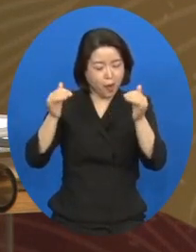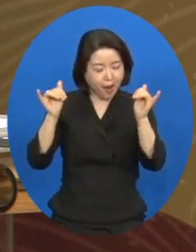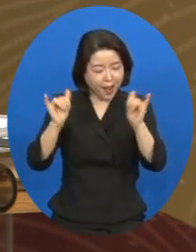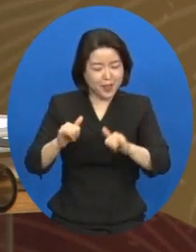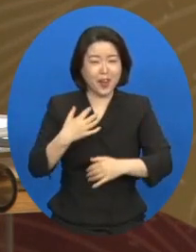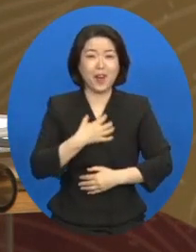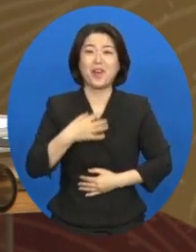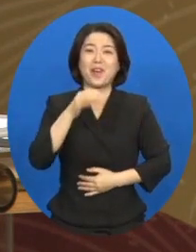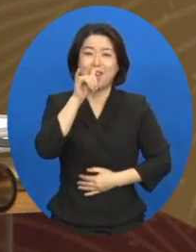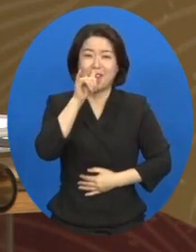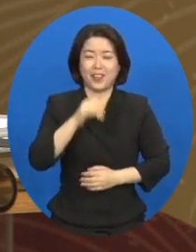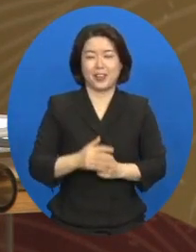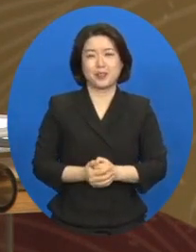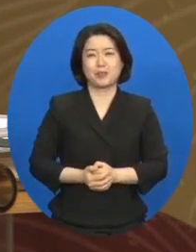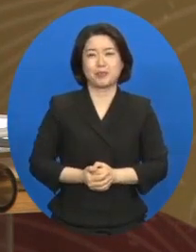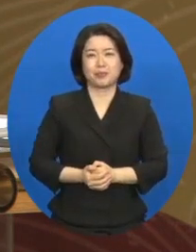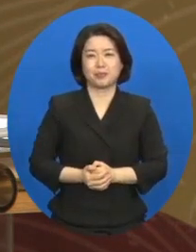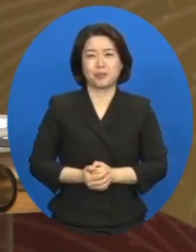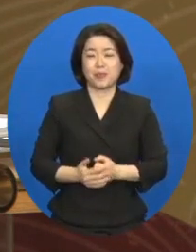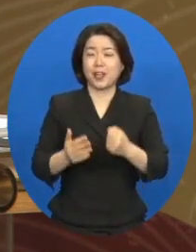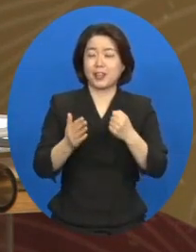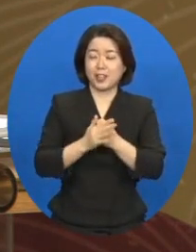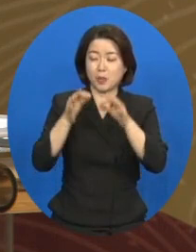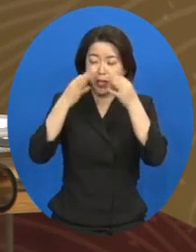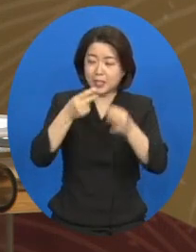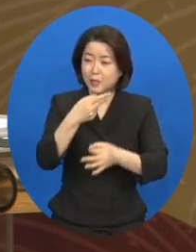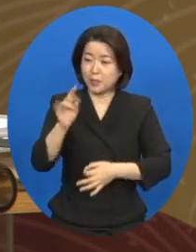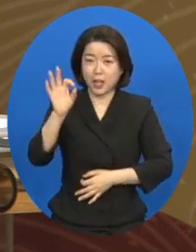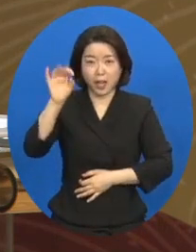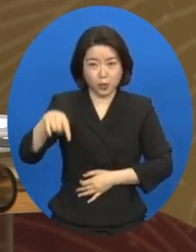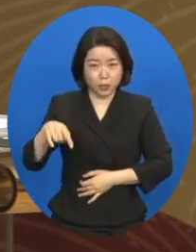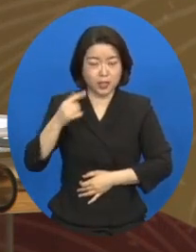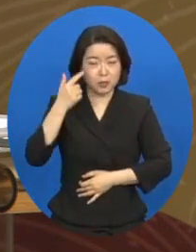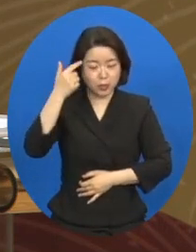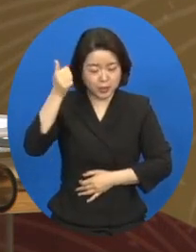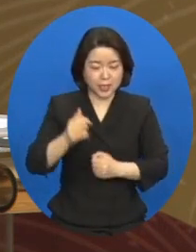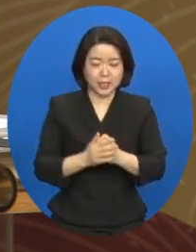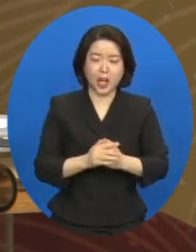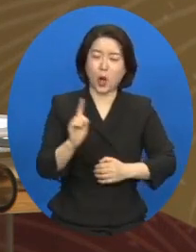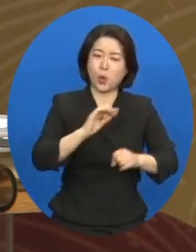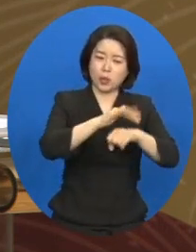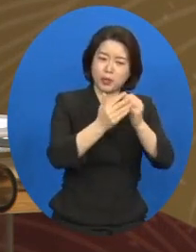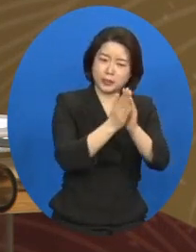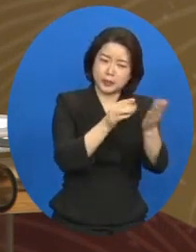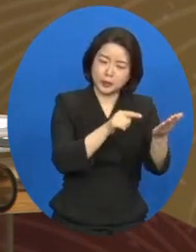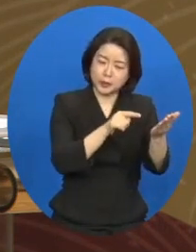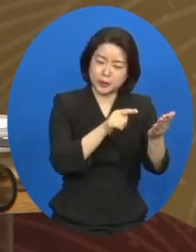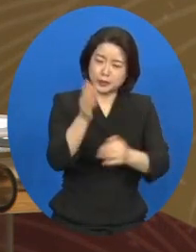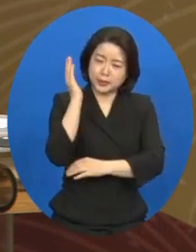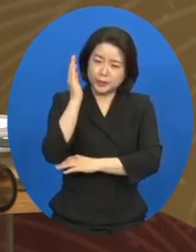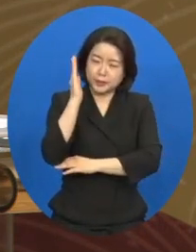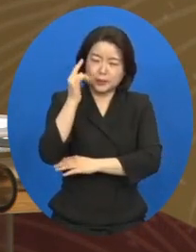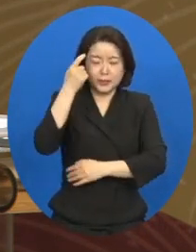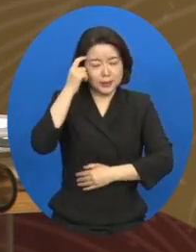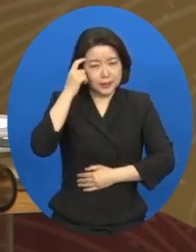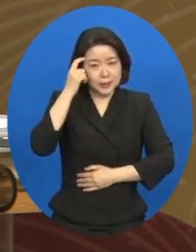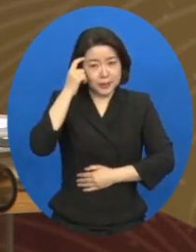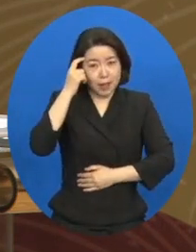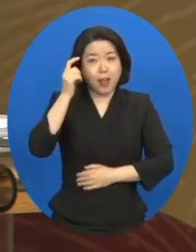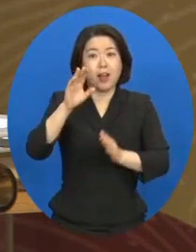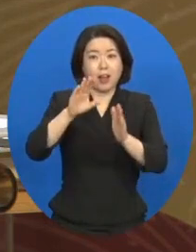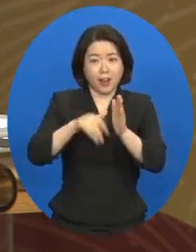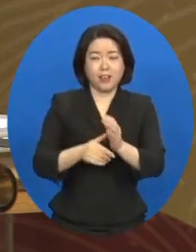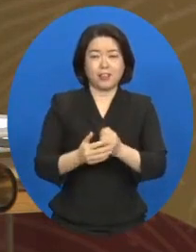되더라고요. 그래서 김다인 목사님과 어떤 본문으로 설교를 해야 될까 하고 생각할